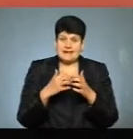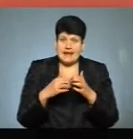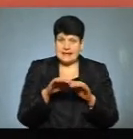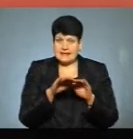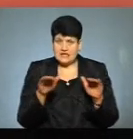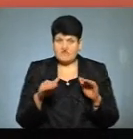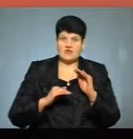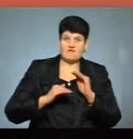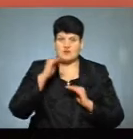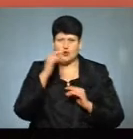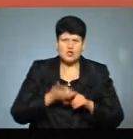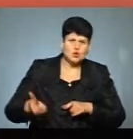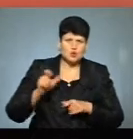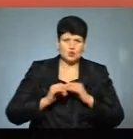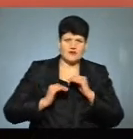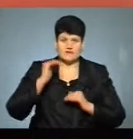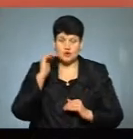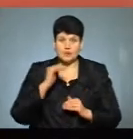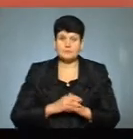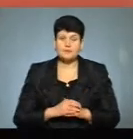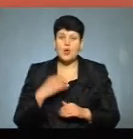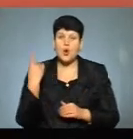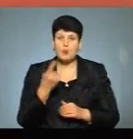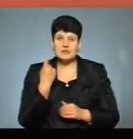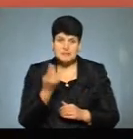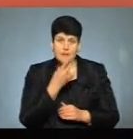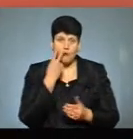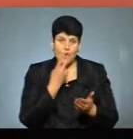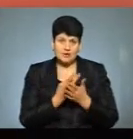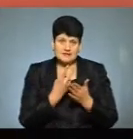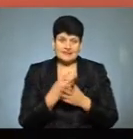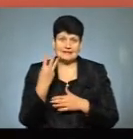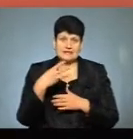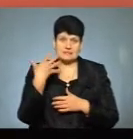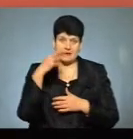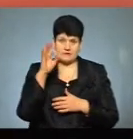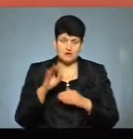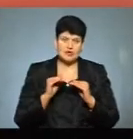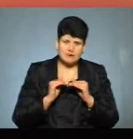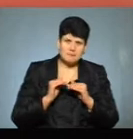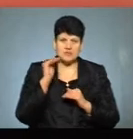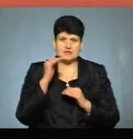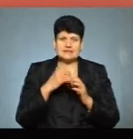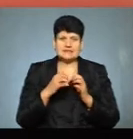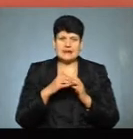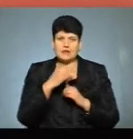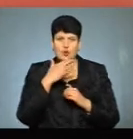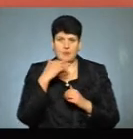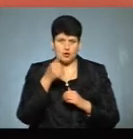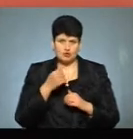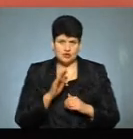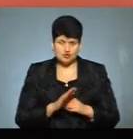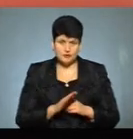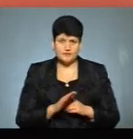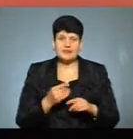інтенсивності, високий і дуже високий. Так, обласний показник, він на 35% вище середнього багаторічного.